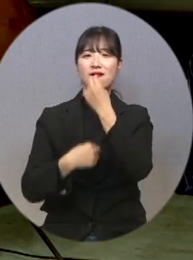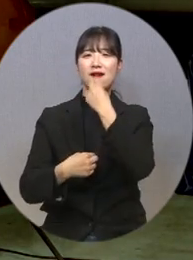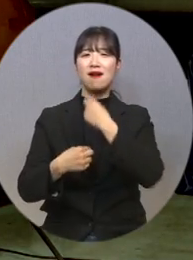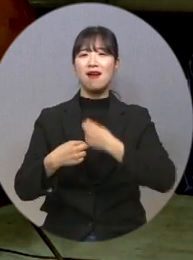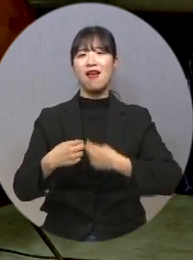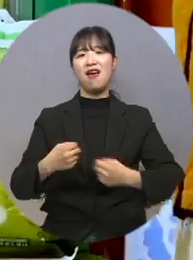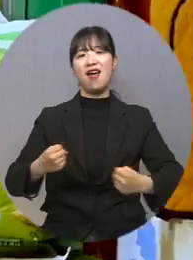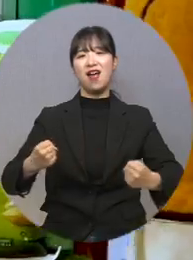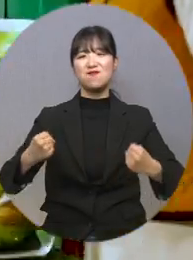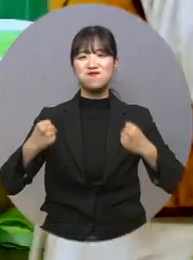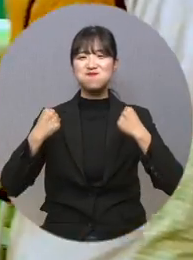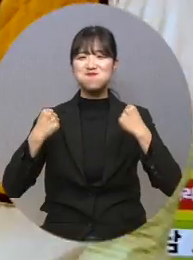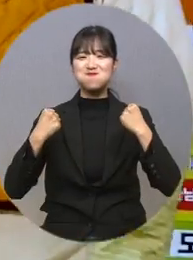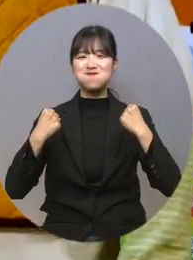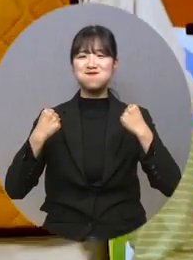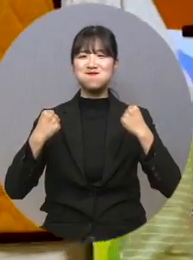네네.